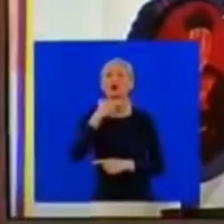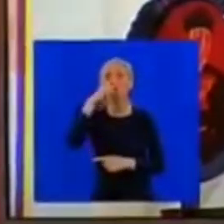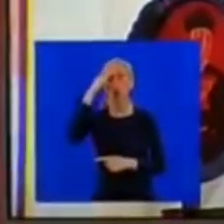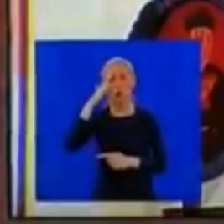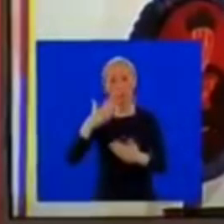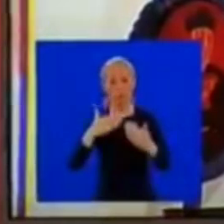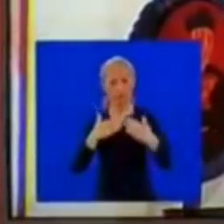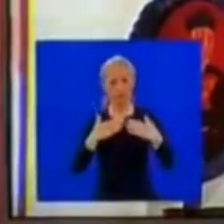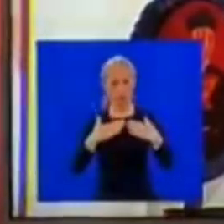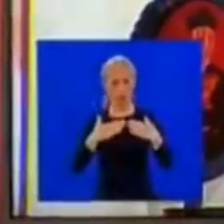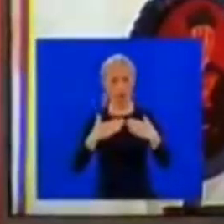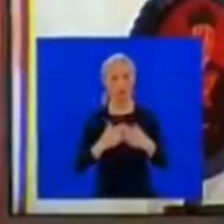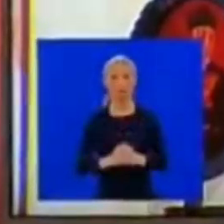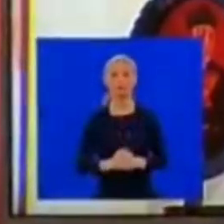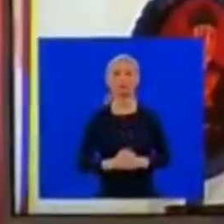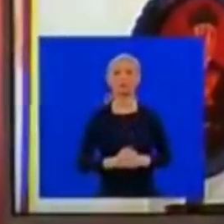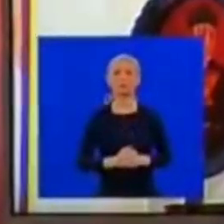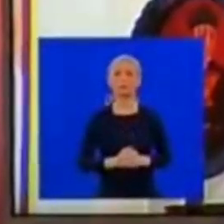svoga.